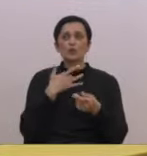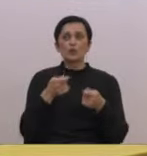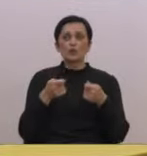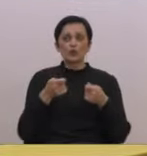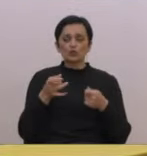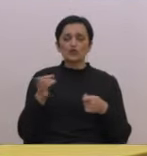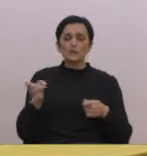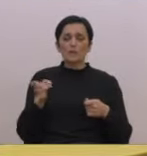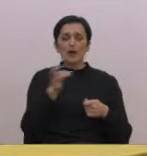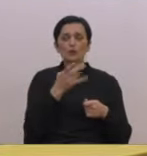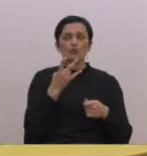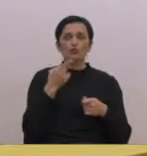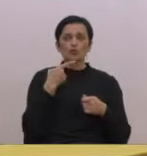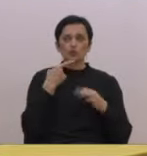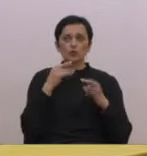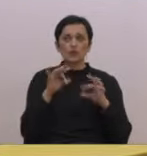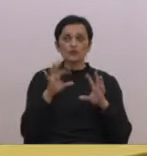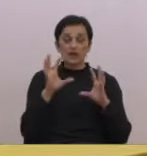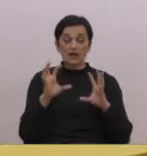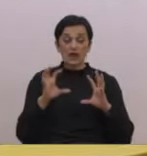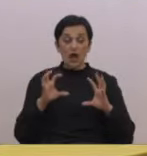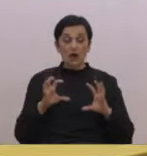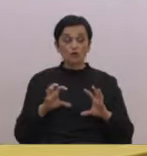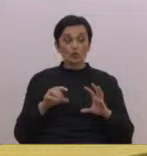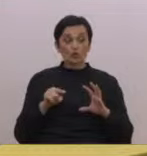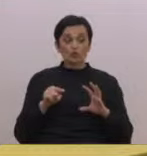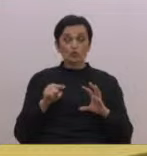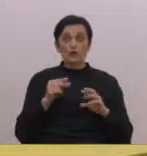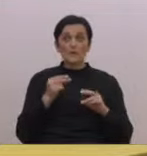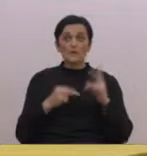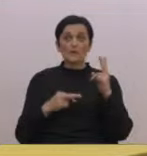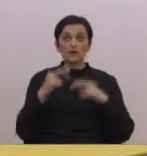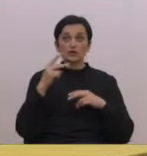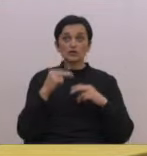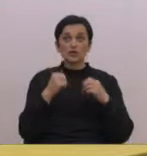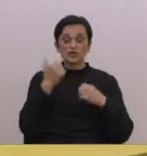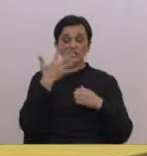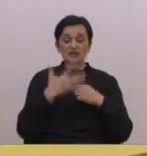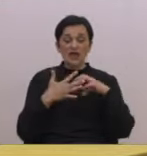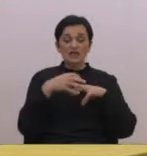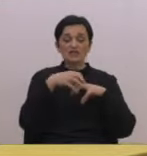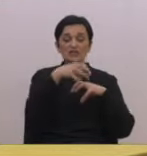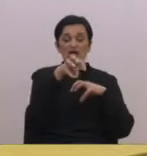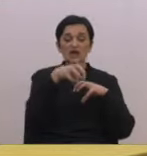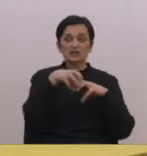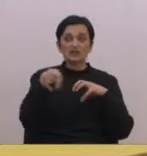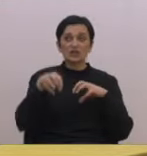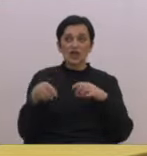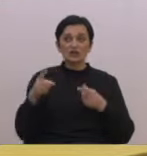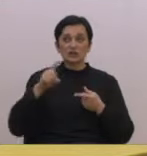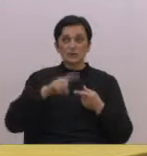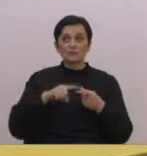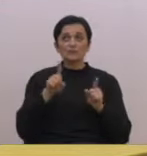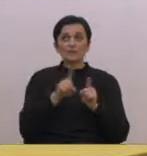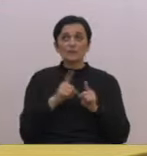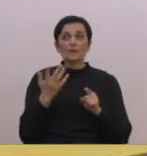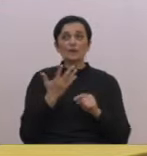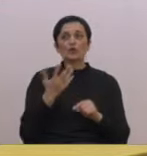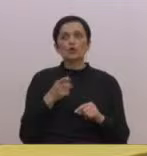municipalitatea, psacul unei arinișnostro, canon de globa, șemovi, fiscalul decentralizației, stand dacă și uit macioris,